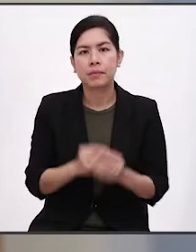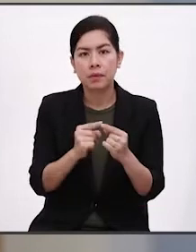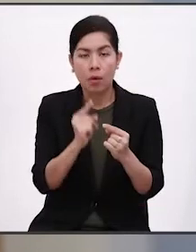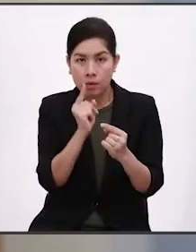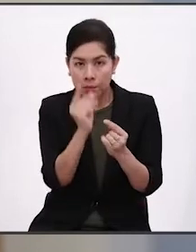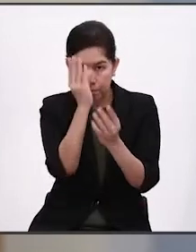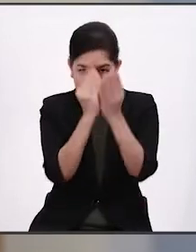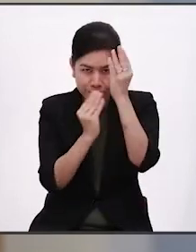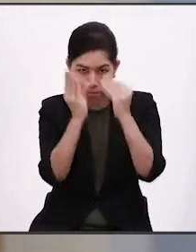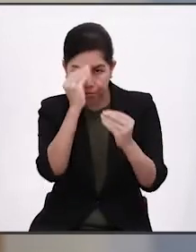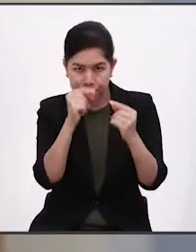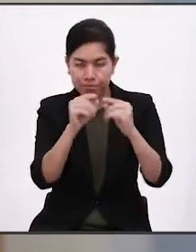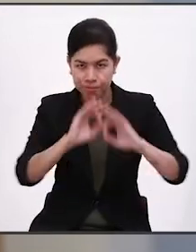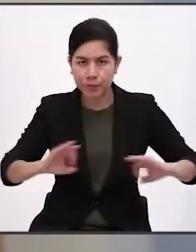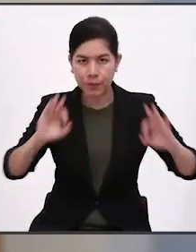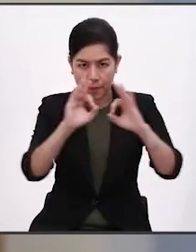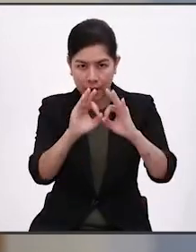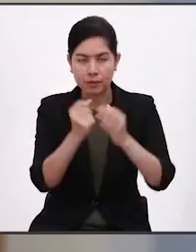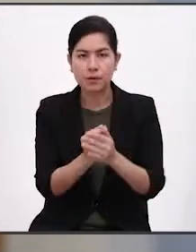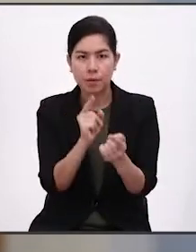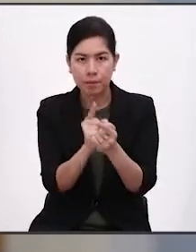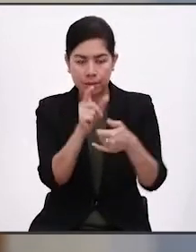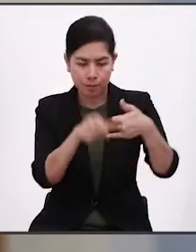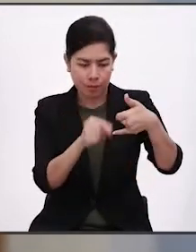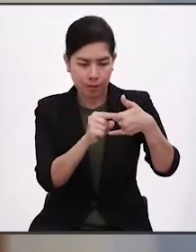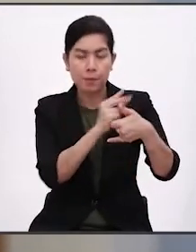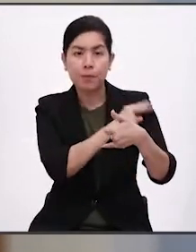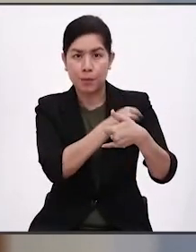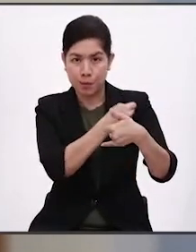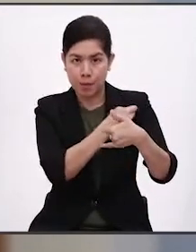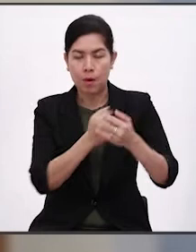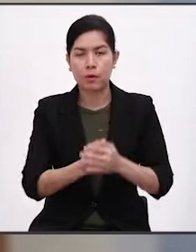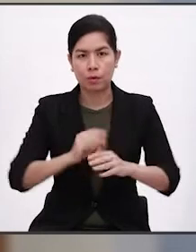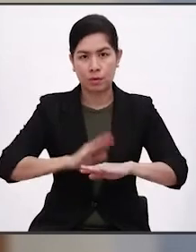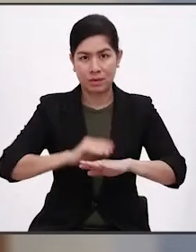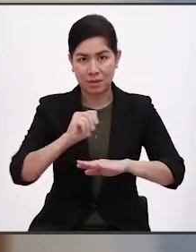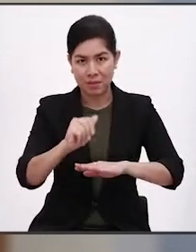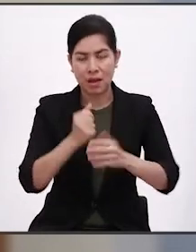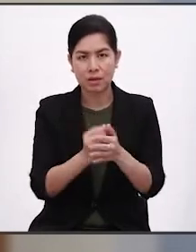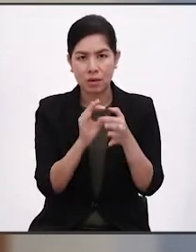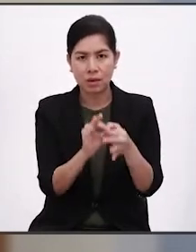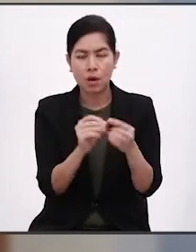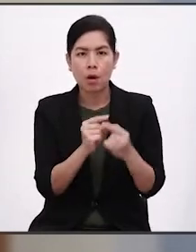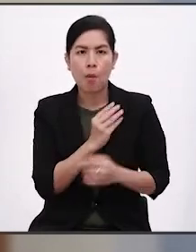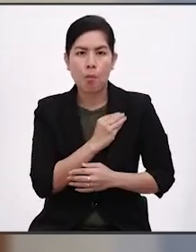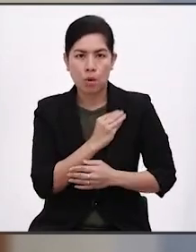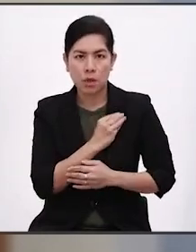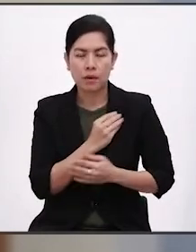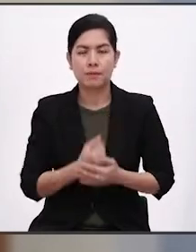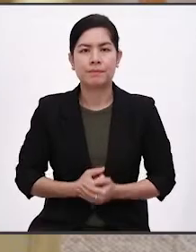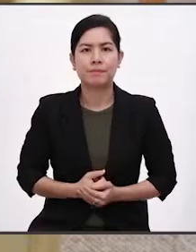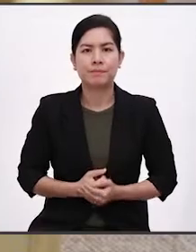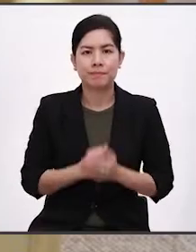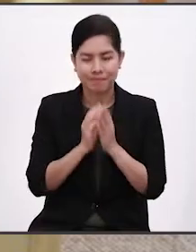รู้กันไว้ก่อนพูดคุยกันค่ะกับทางด้านของศาสตราจารย์นายแพทย์นิธิมหานนท์อายุรแพทย์โรคหัวใจและผู้อำนวยการโรงพยาบาลจุฬาภร